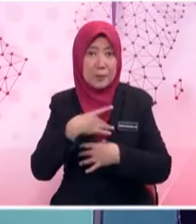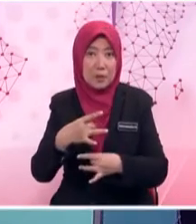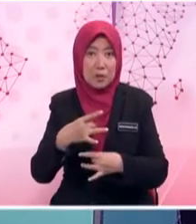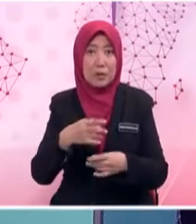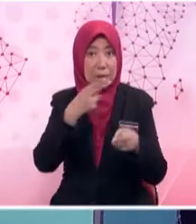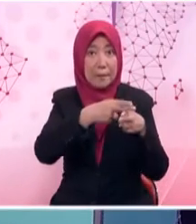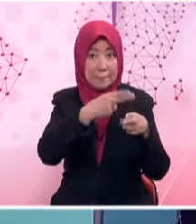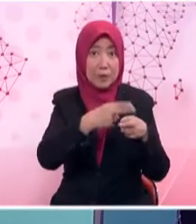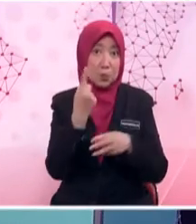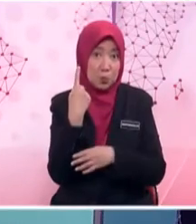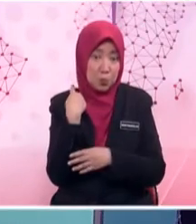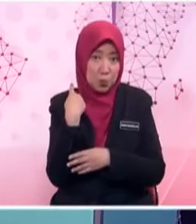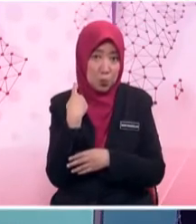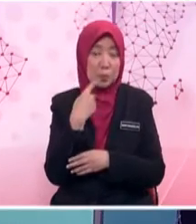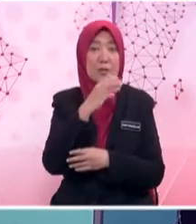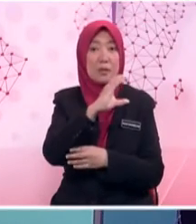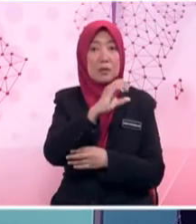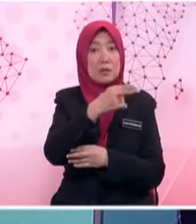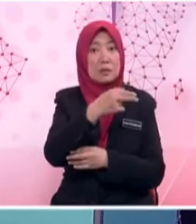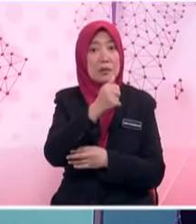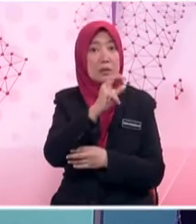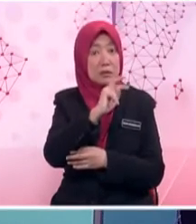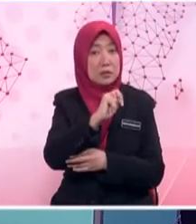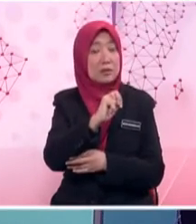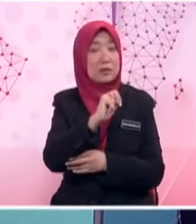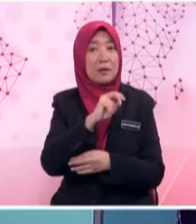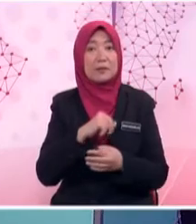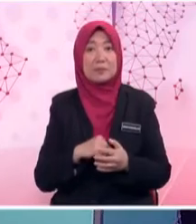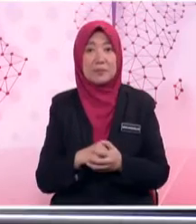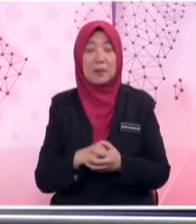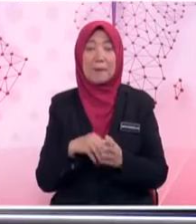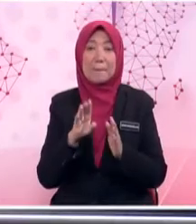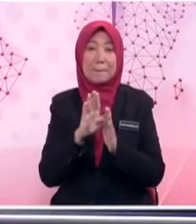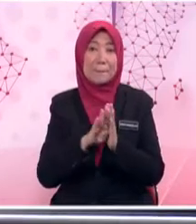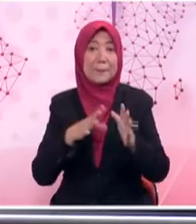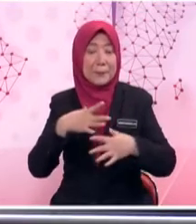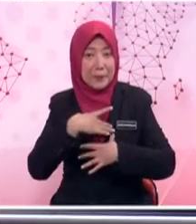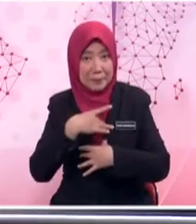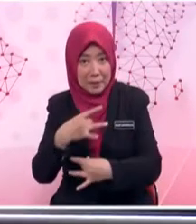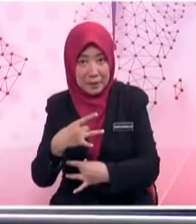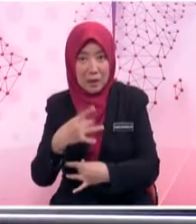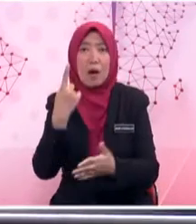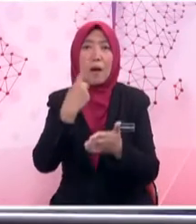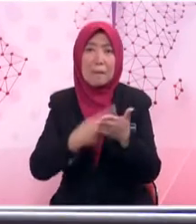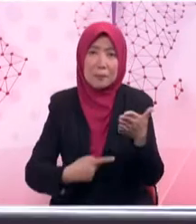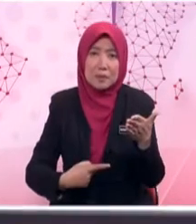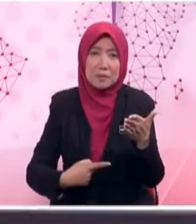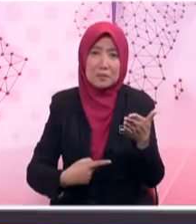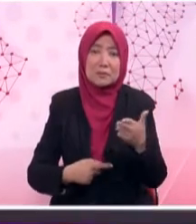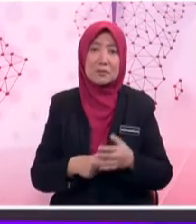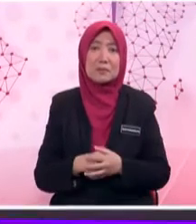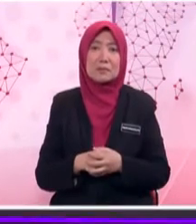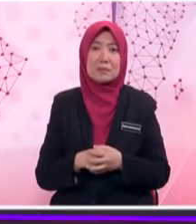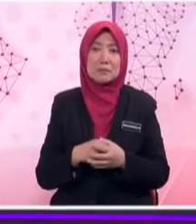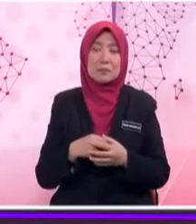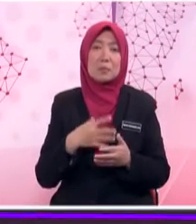Cham Jiali berminat. Berminat. Berminat. Berminat apa? Apa yang